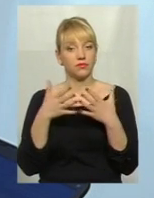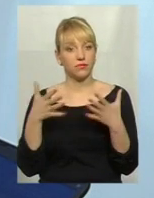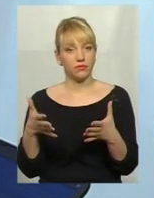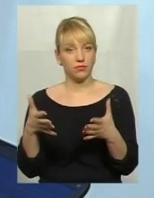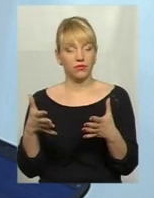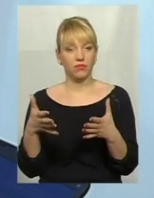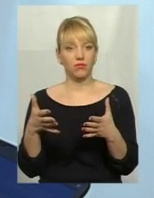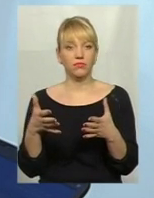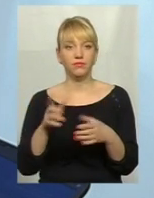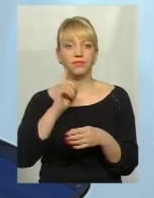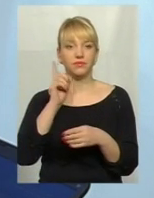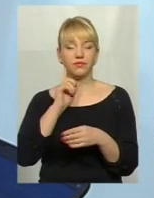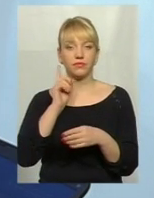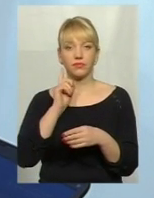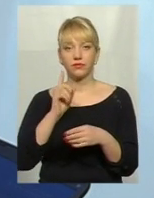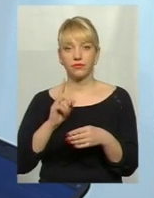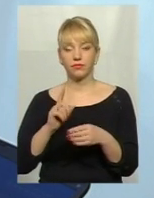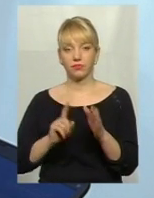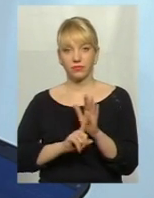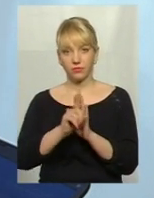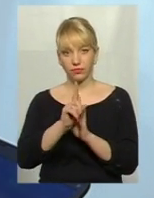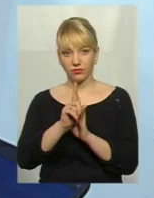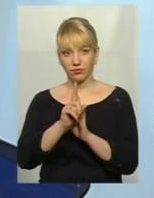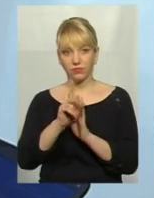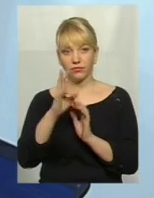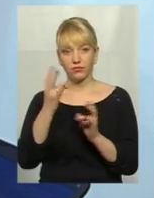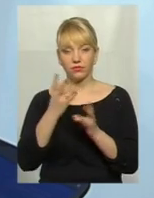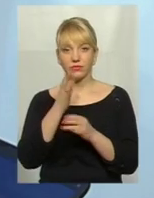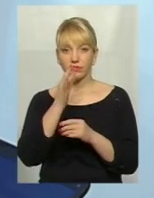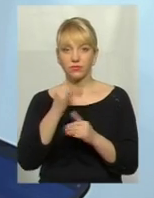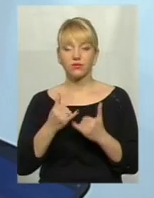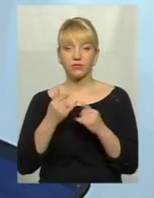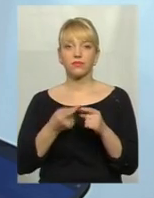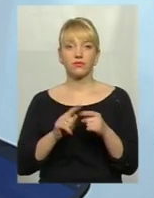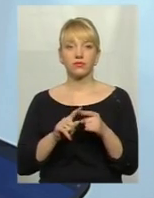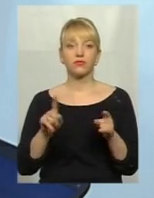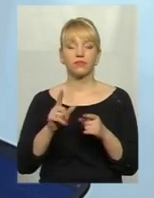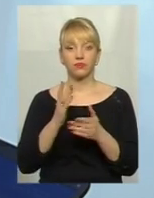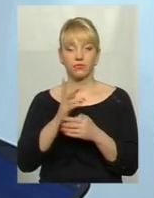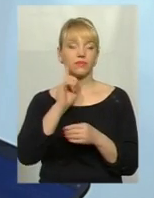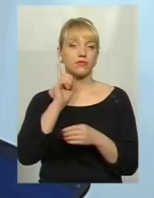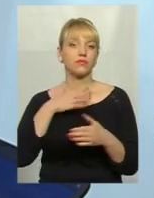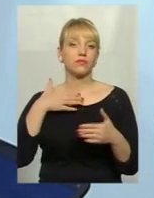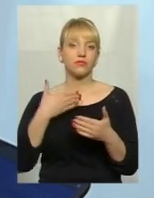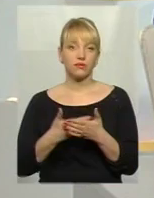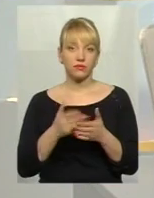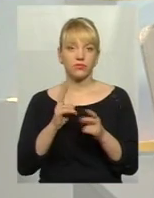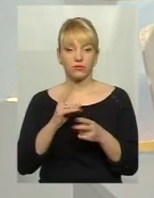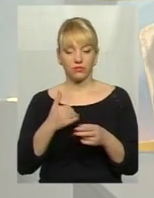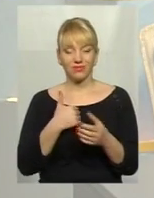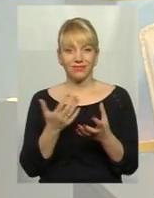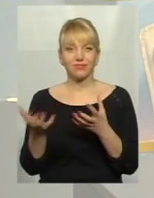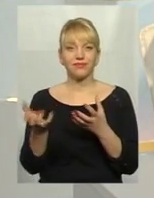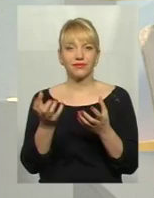зараз молодь, починаємо, але треба часу для того, щоб вони є молодь активна, яку ми прагнемо